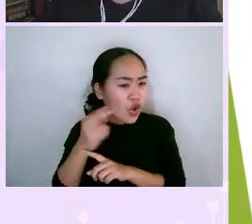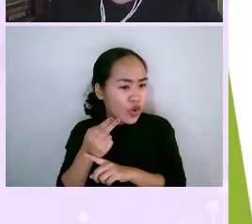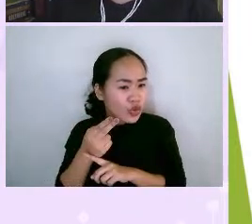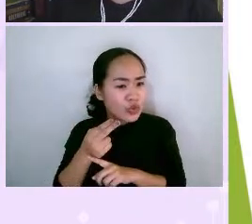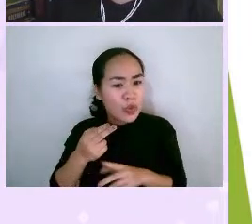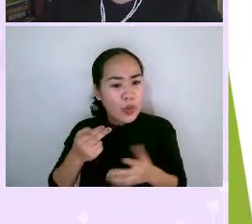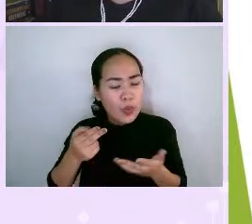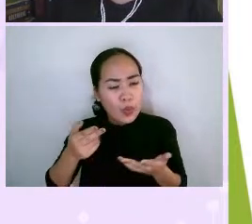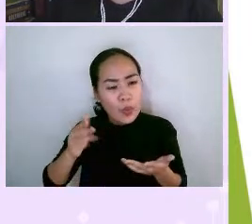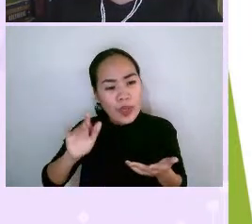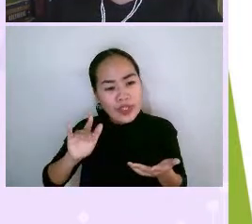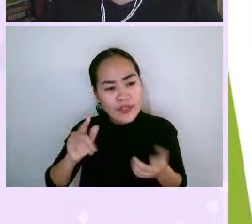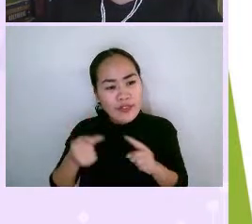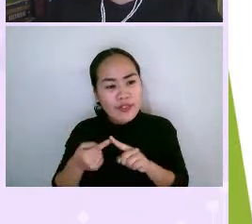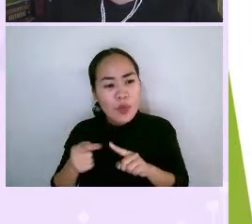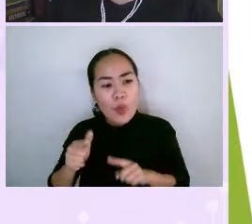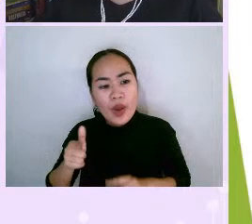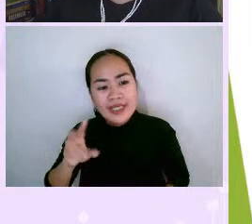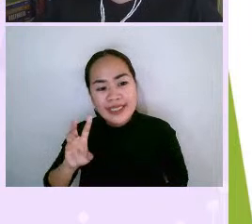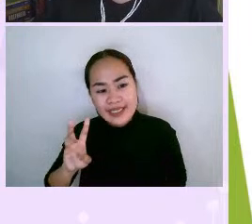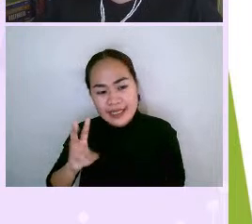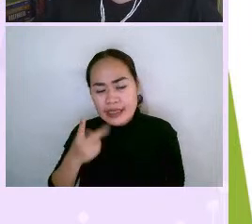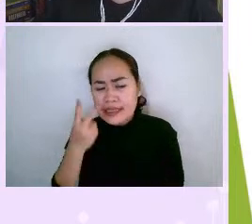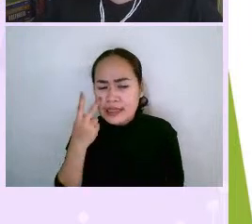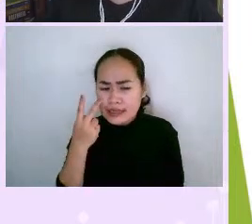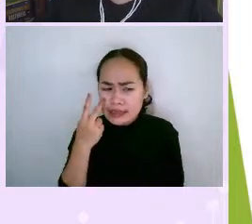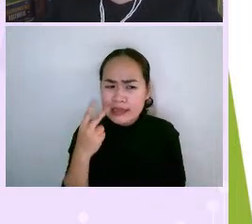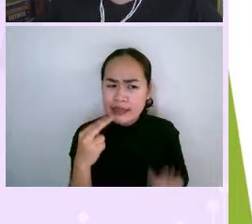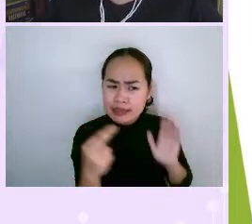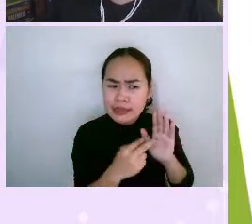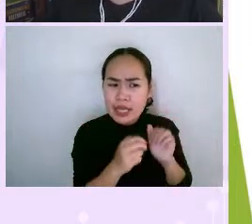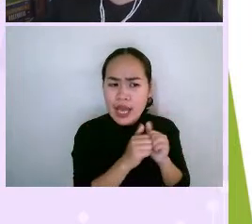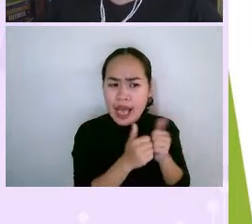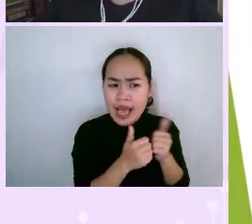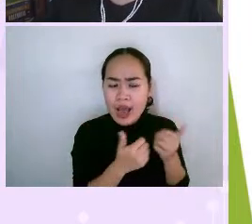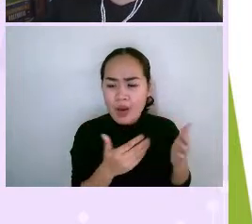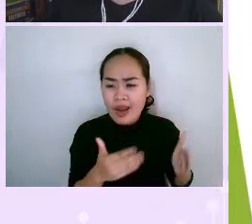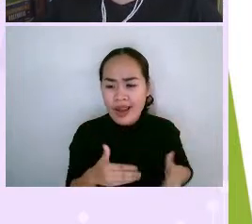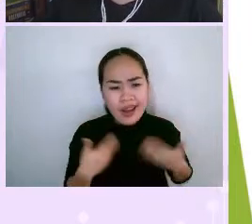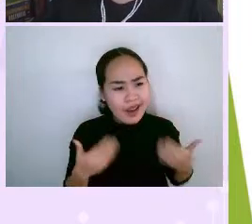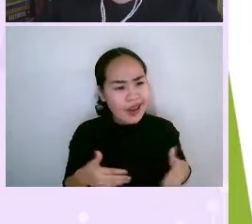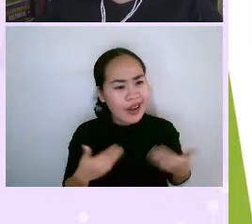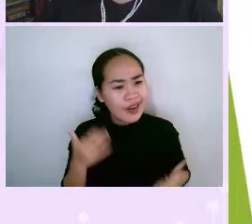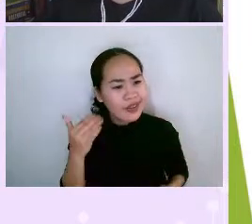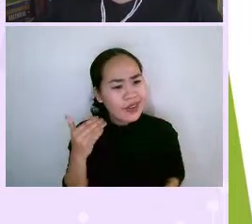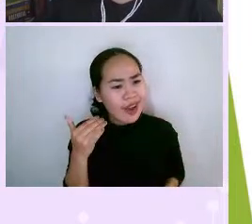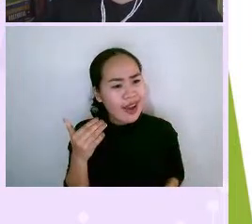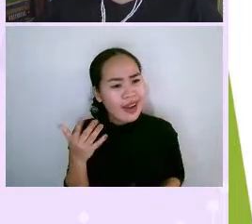26. And nakita namin doon yung nakakatuwa yung mga mismong